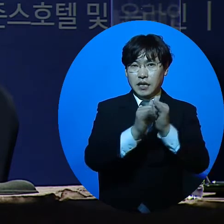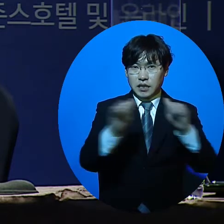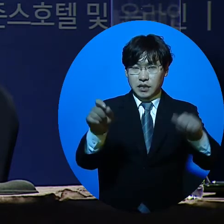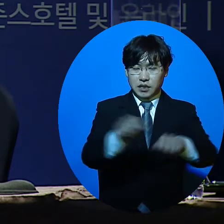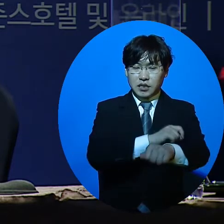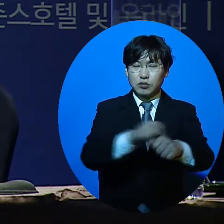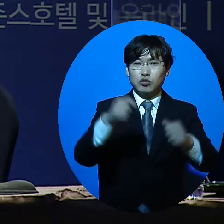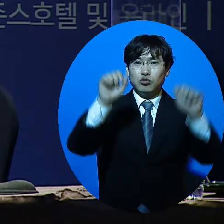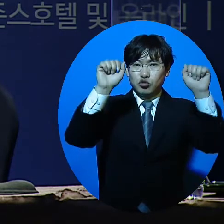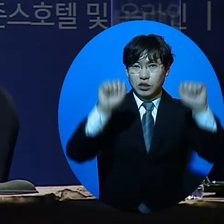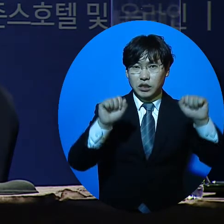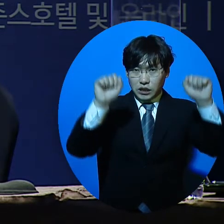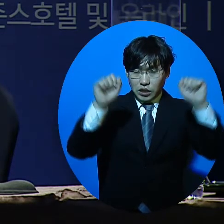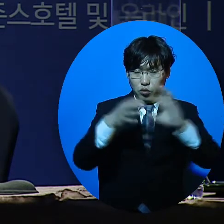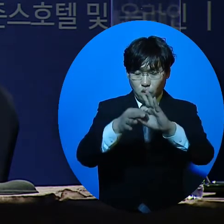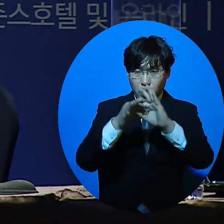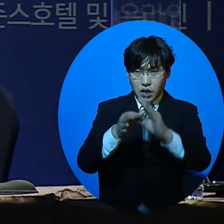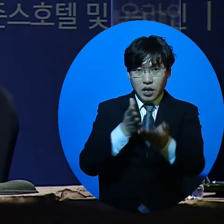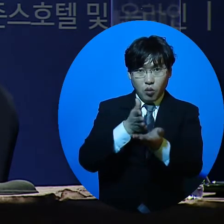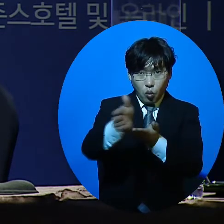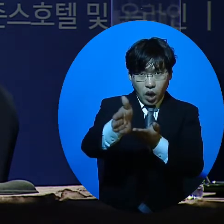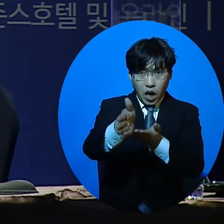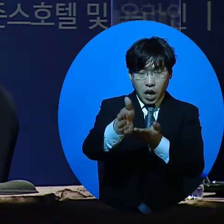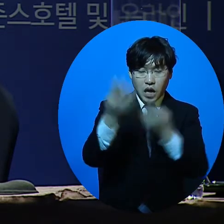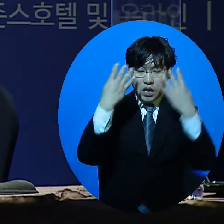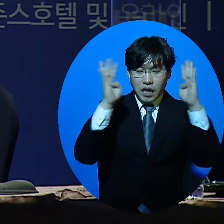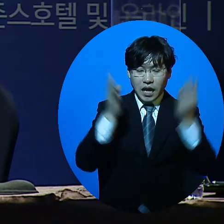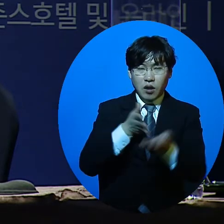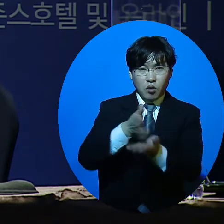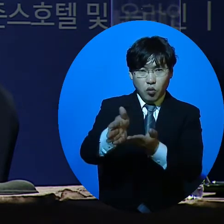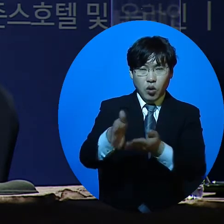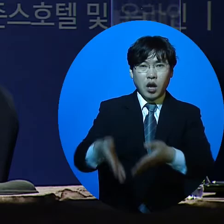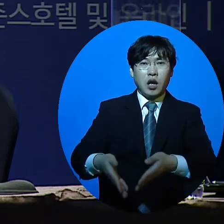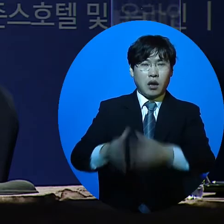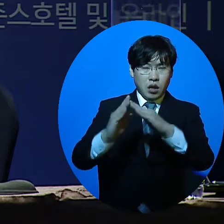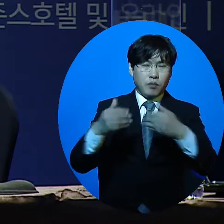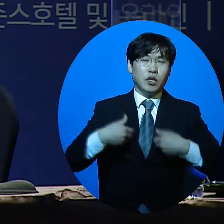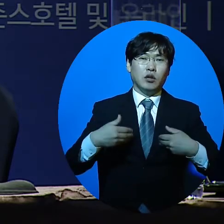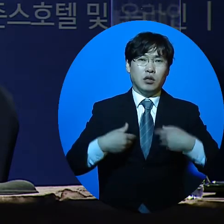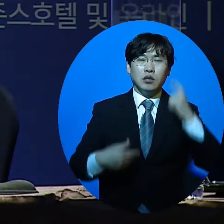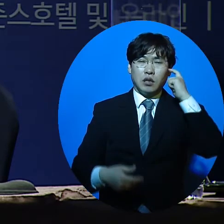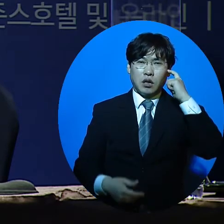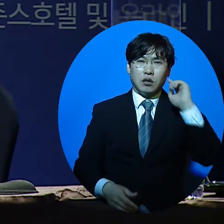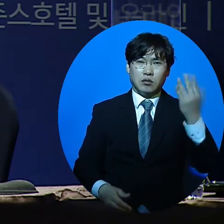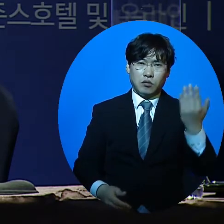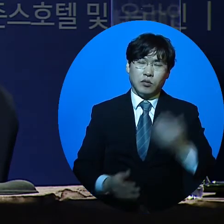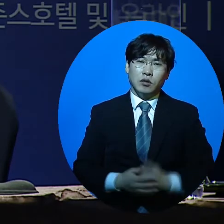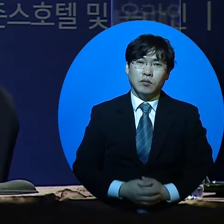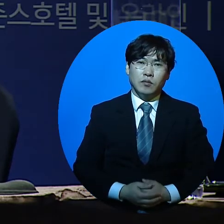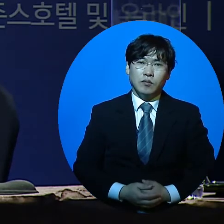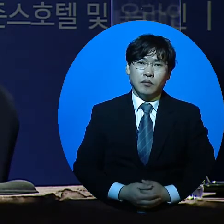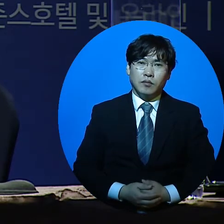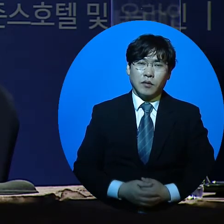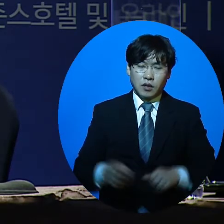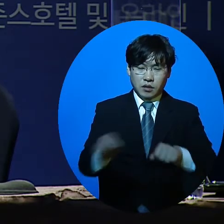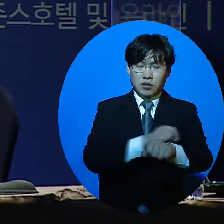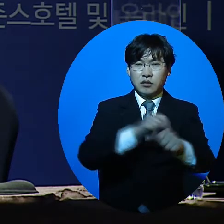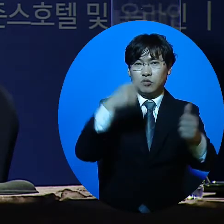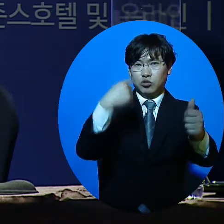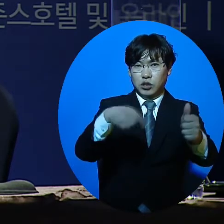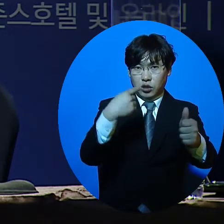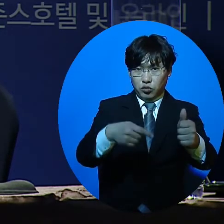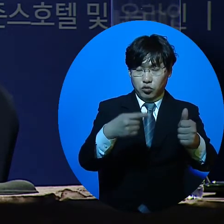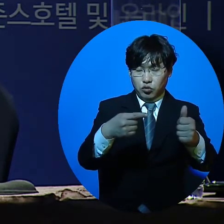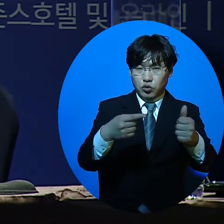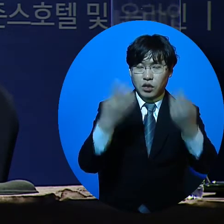장애인 특수체육 관련 학과는 좀 있어야 되겠다라는 생각을 했습니다. 근데 이제 사실은 이제 특수체육과